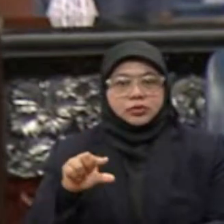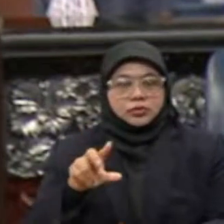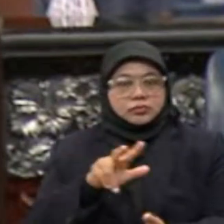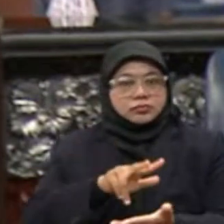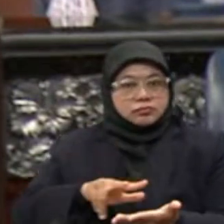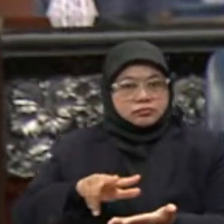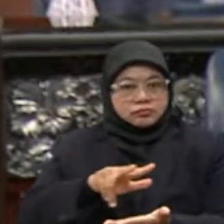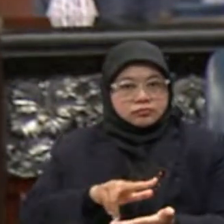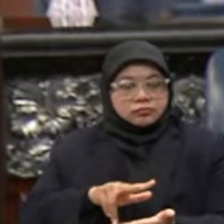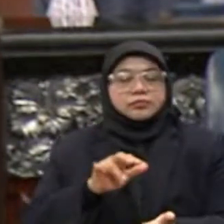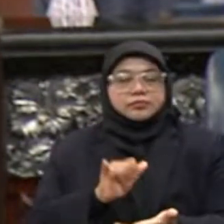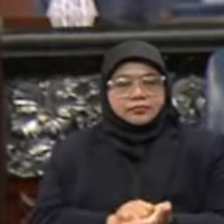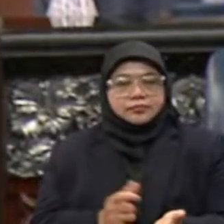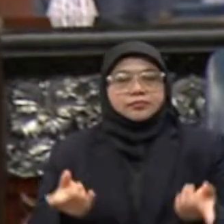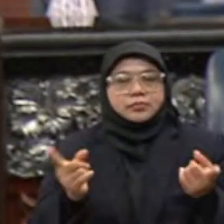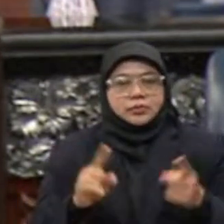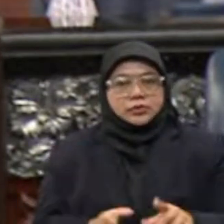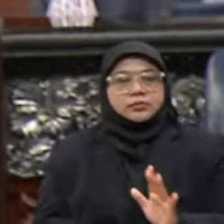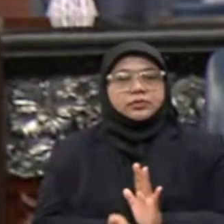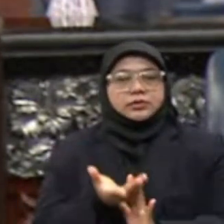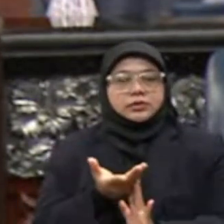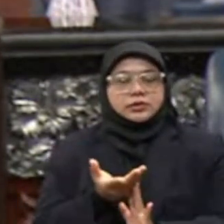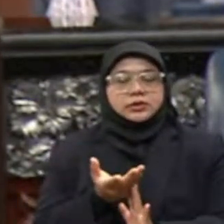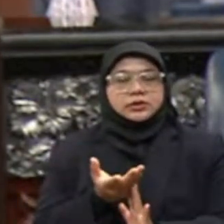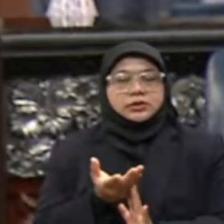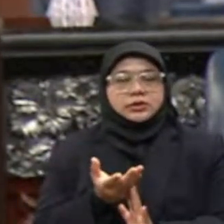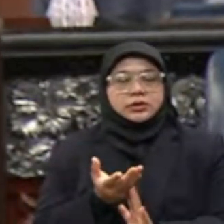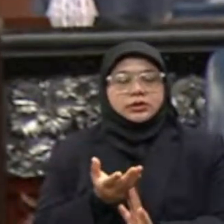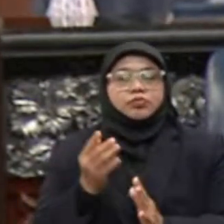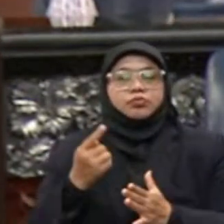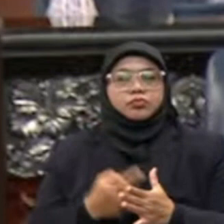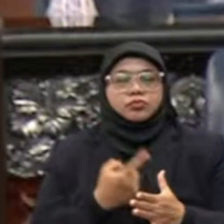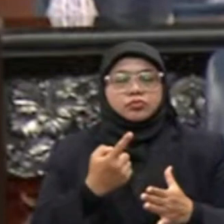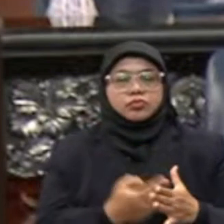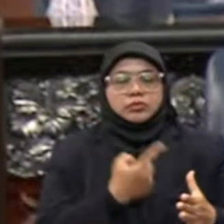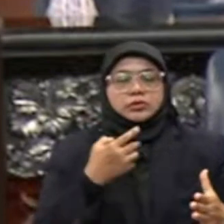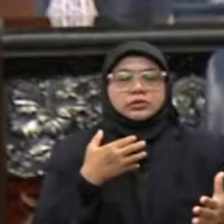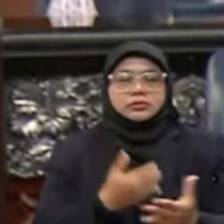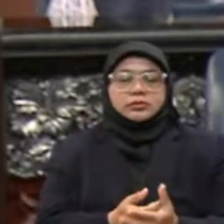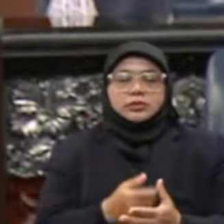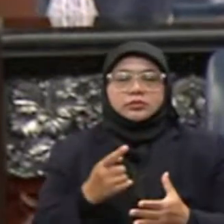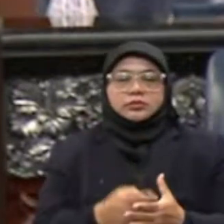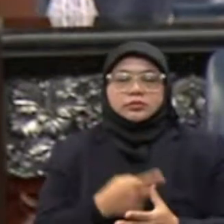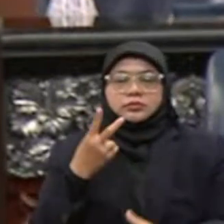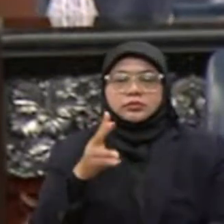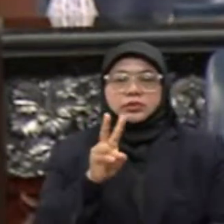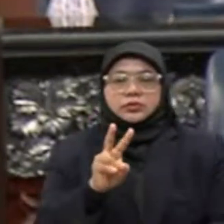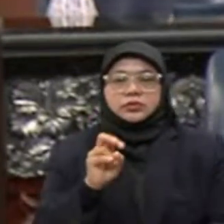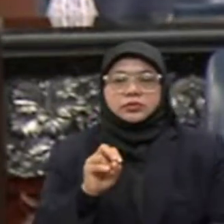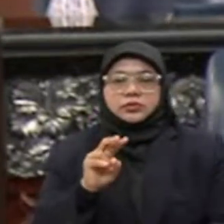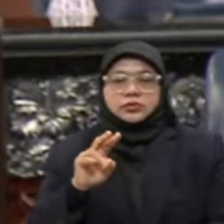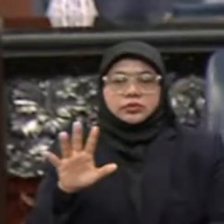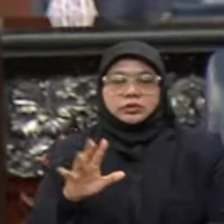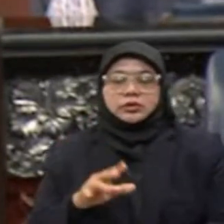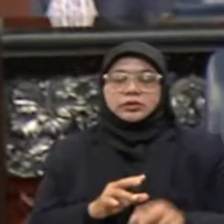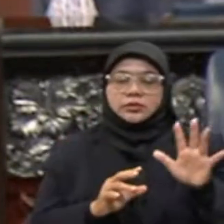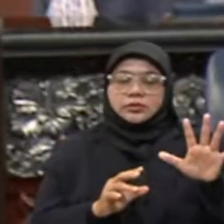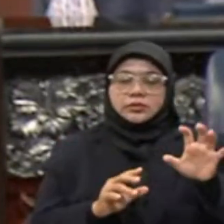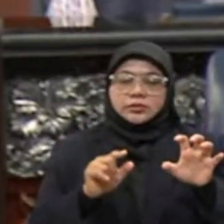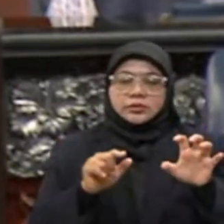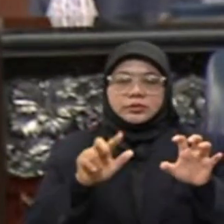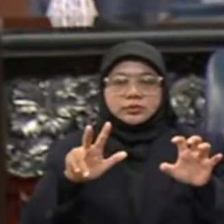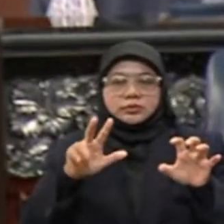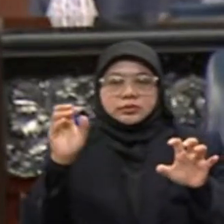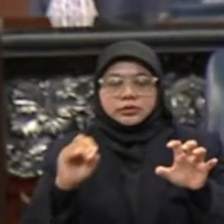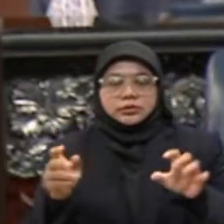yang akan mengalami peningkatan angsuran bulanan masyarakat disebut 2022 50 ukuran 300 kepada